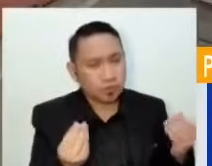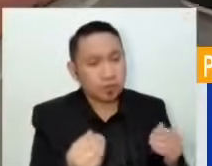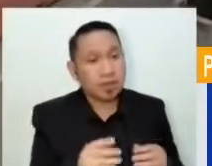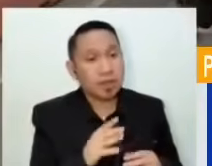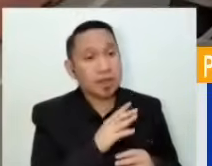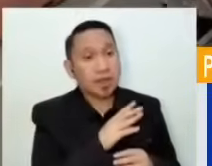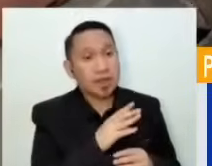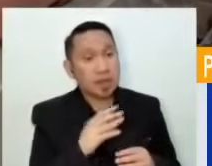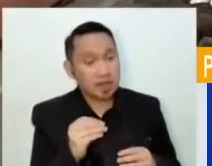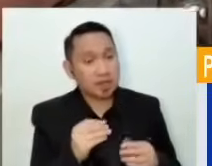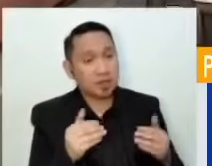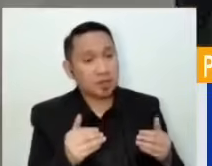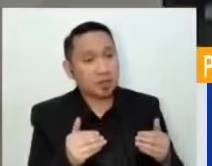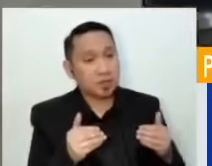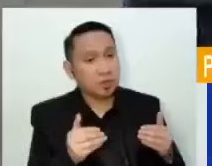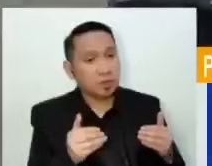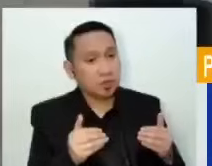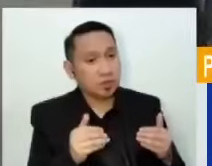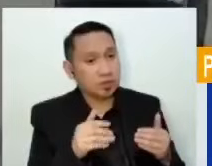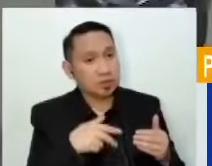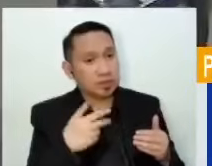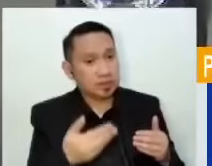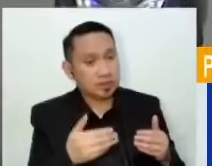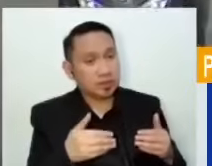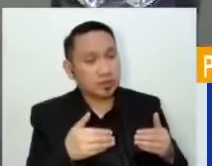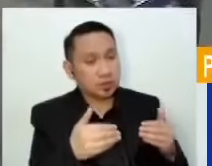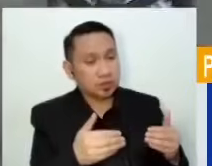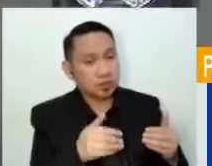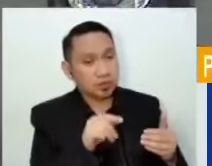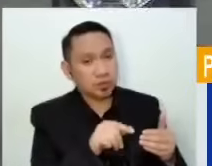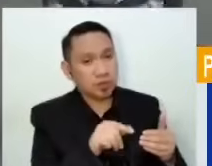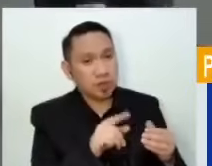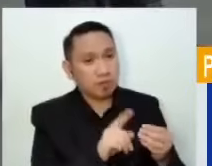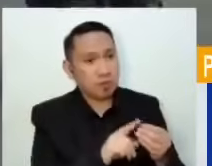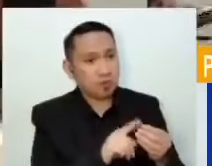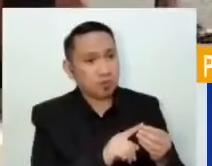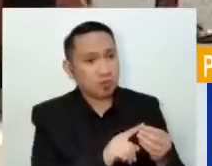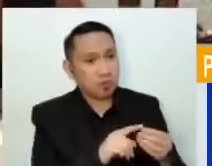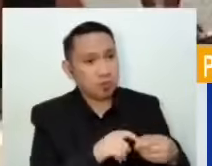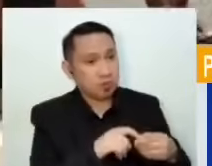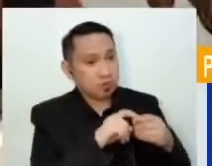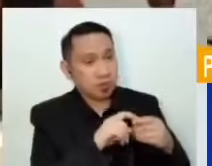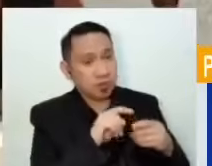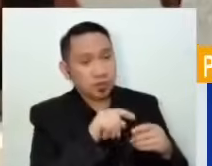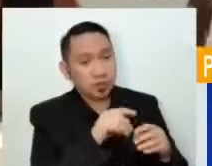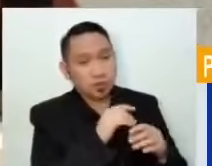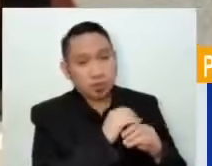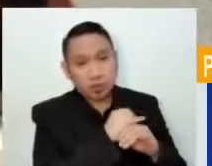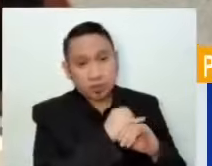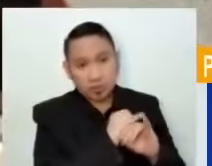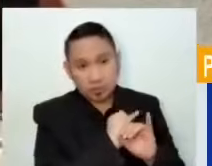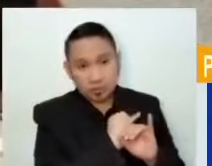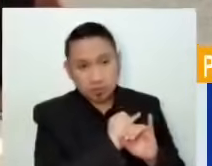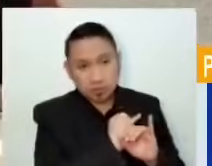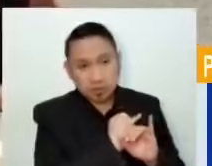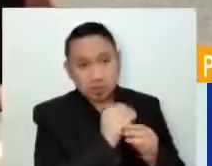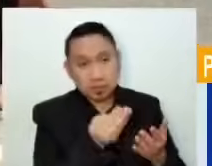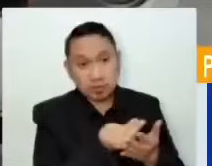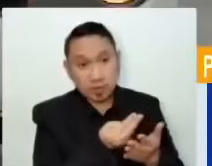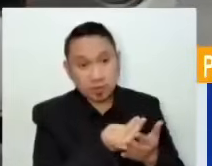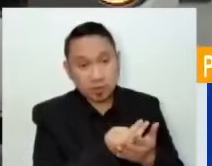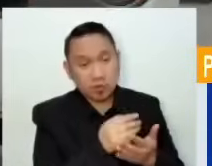pagharang doon sa jeepney modernization. Gusto ko naman pong banggitin na mahigit 70% na po